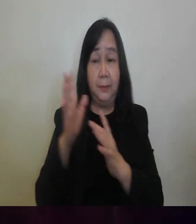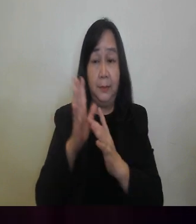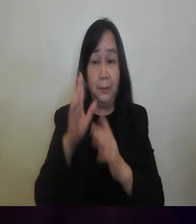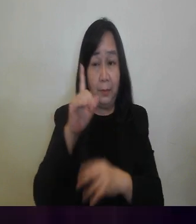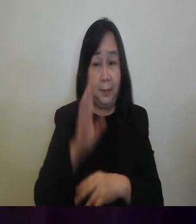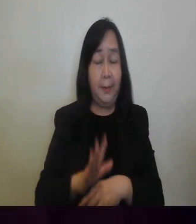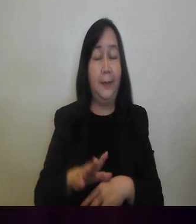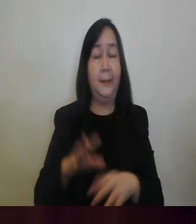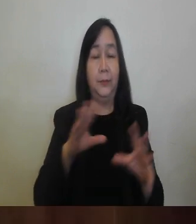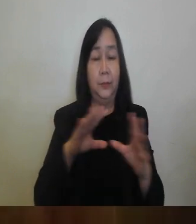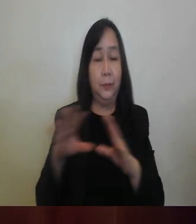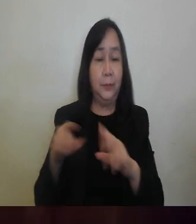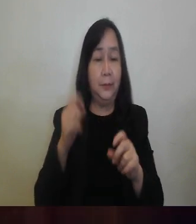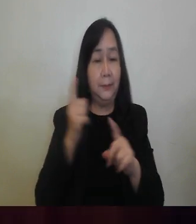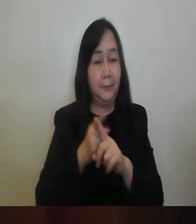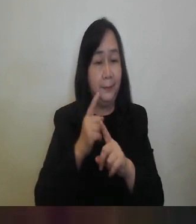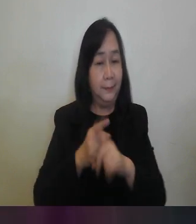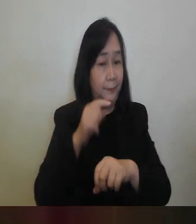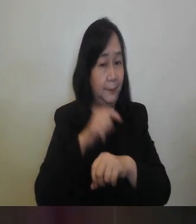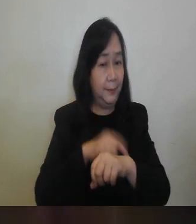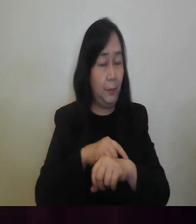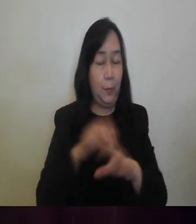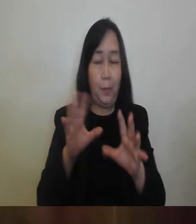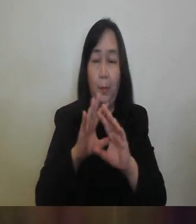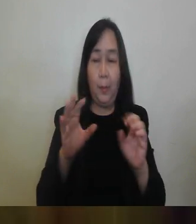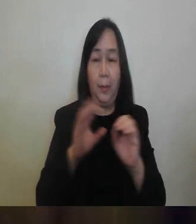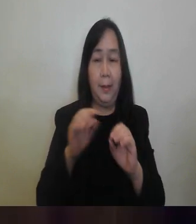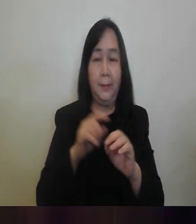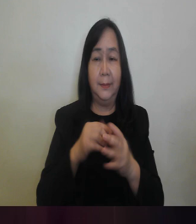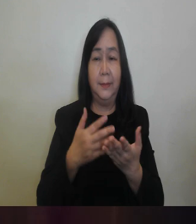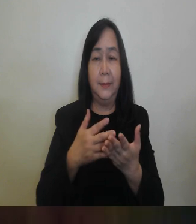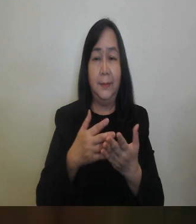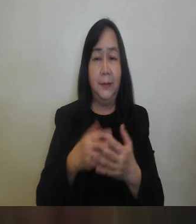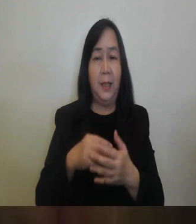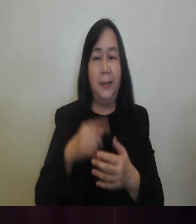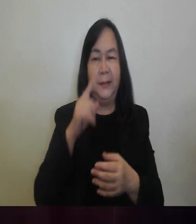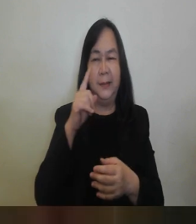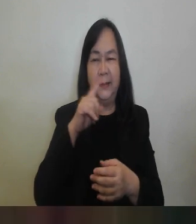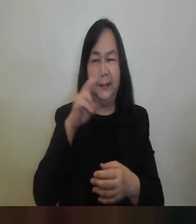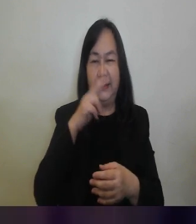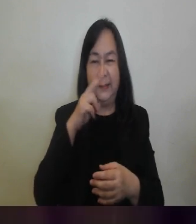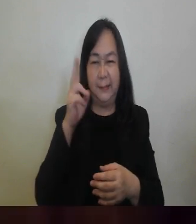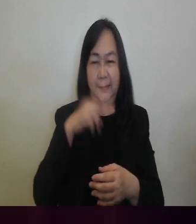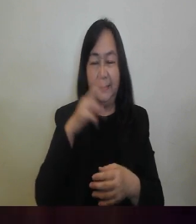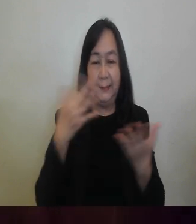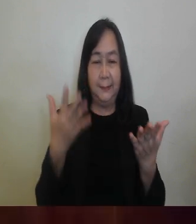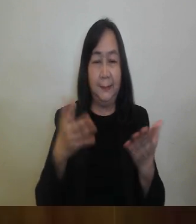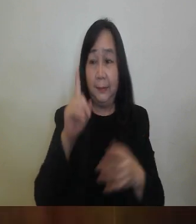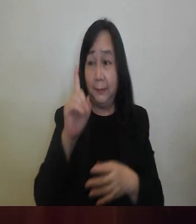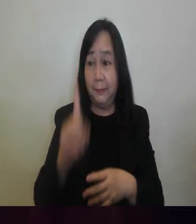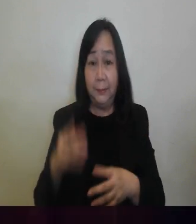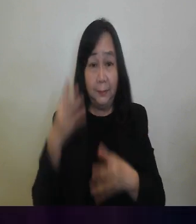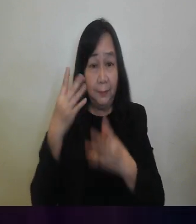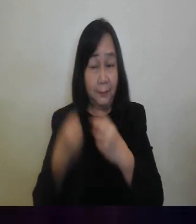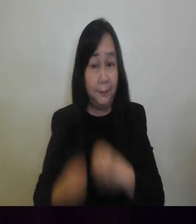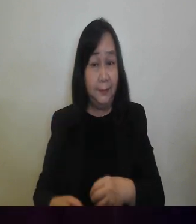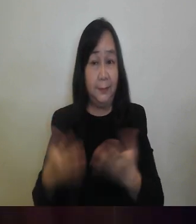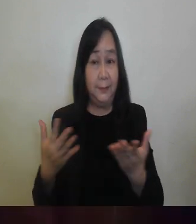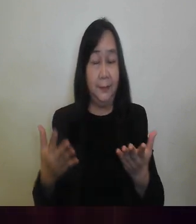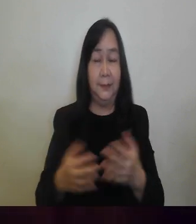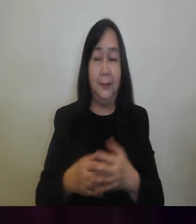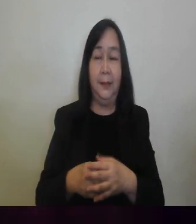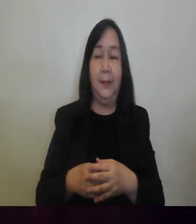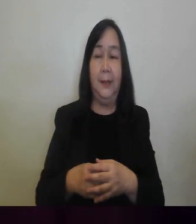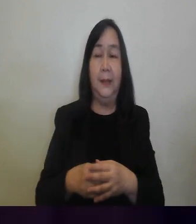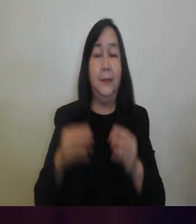sa tamang panahon. Wala siyang pinalalampas kahit isang hibla ng ating buhok.